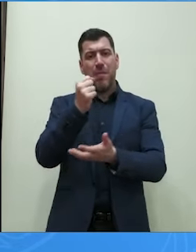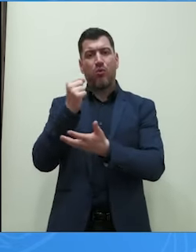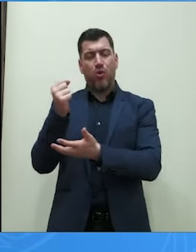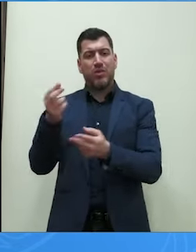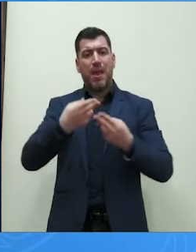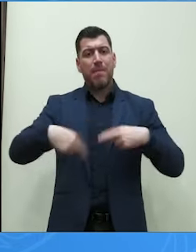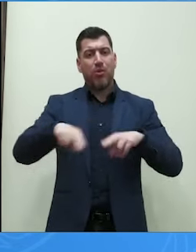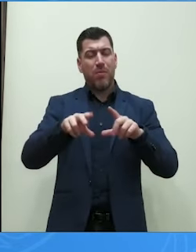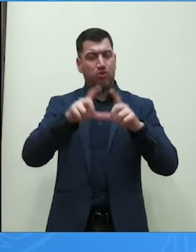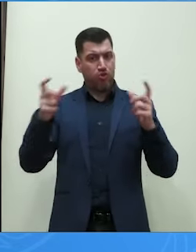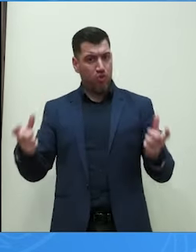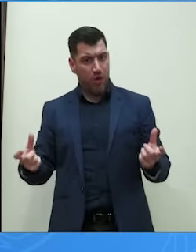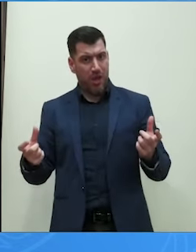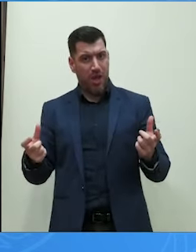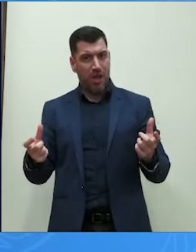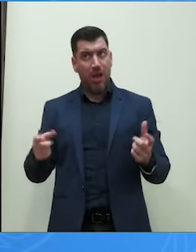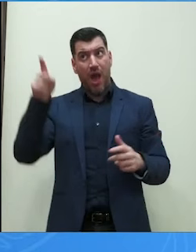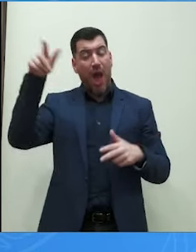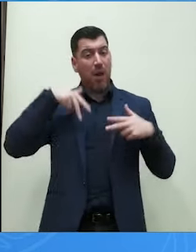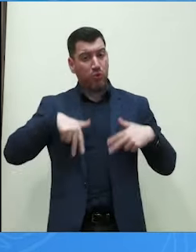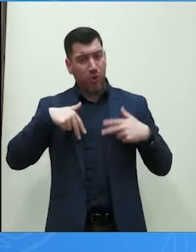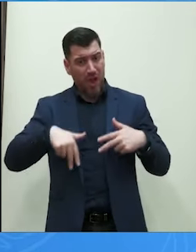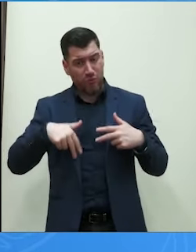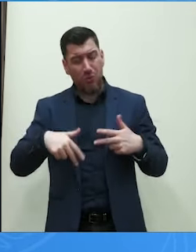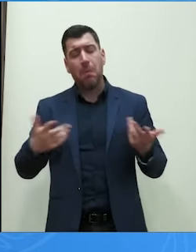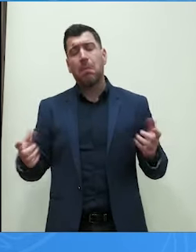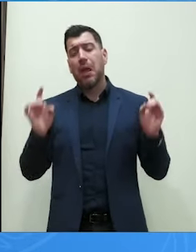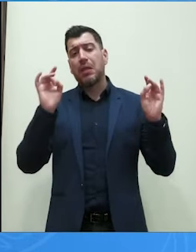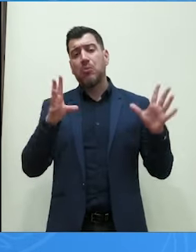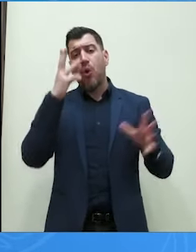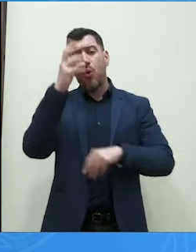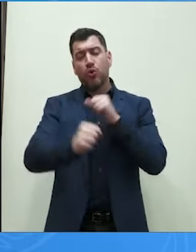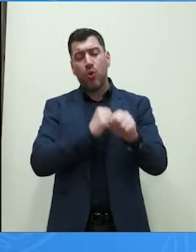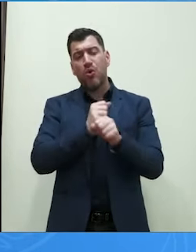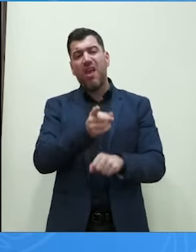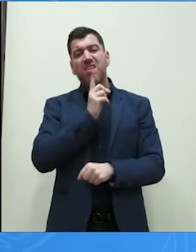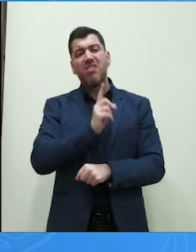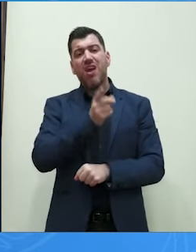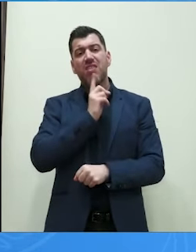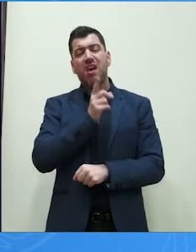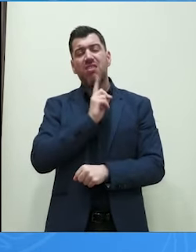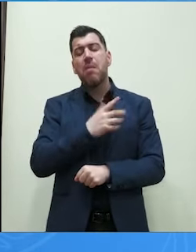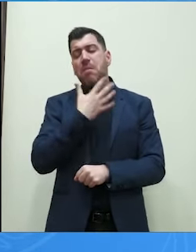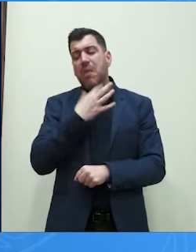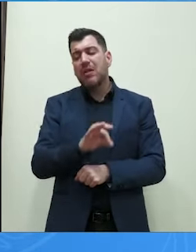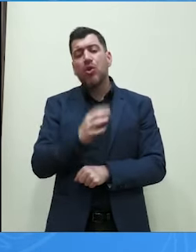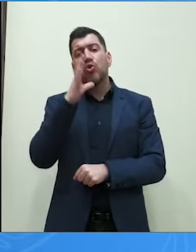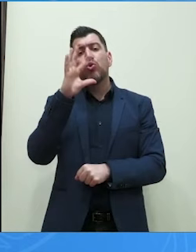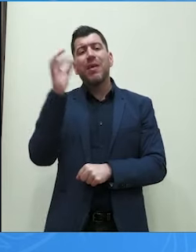πλευράς κράτους είναι στα ίδια επίπεδα τα τελευταία 8 χρόνια. Τα μισά περίπου από ό,τι ήταν το